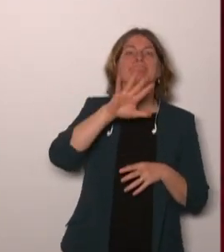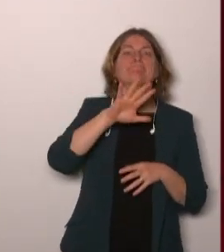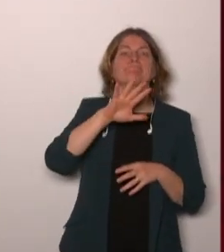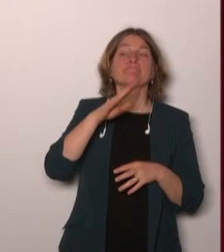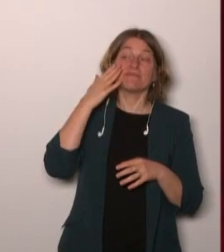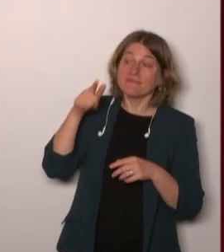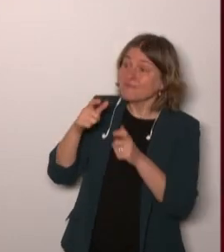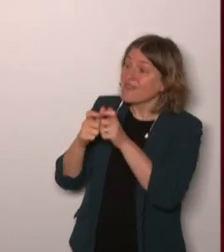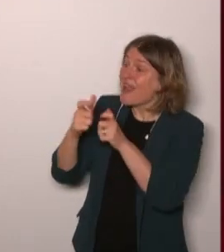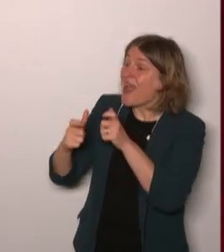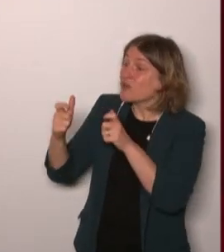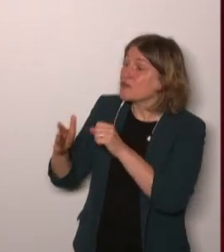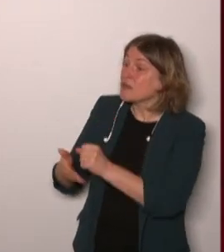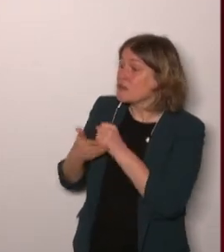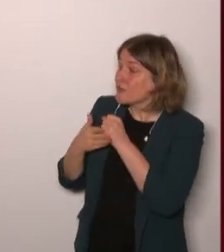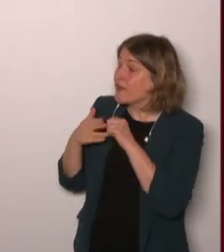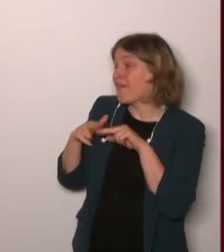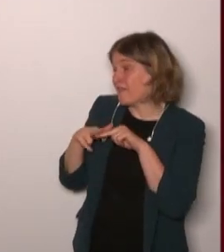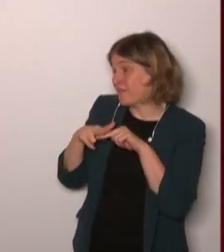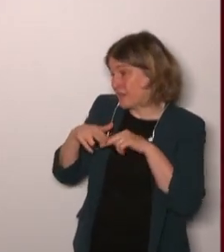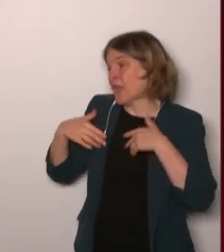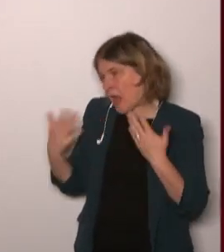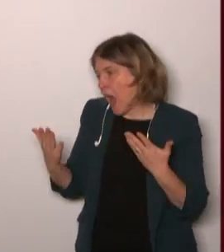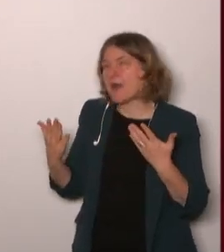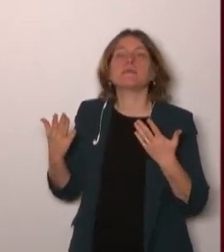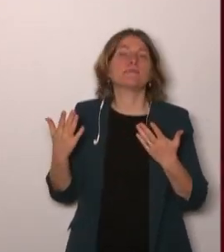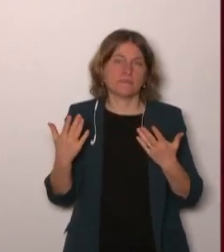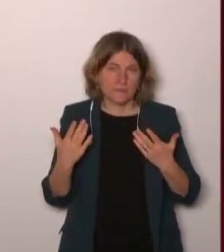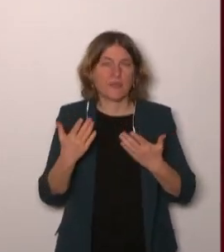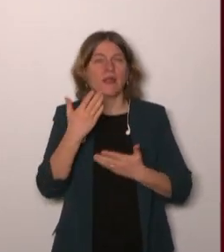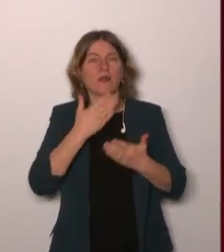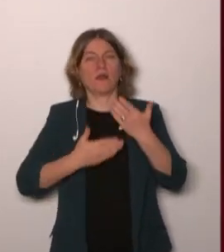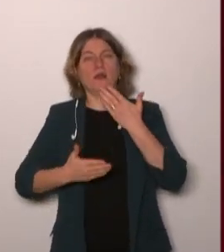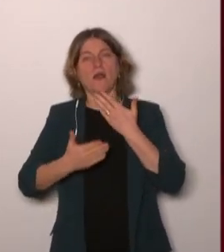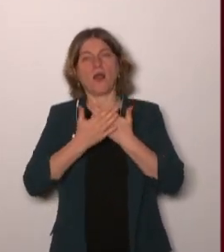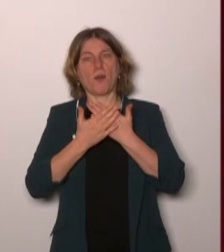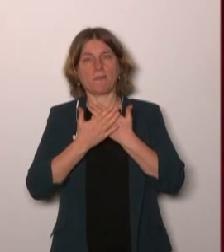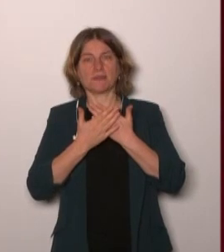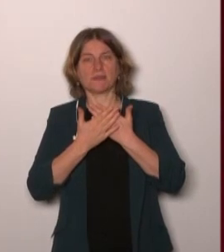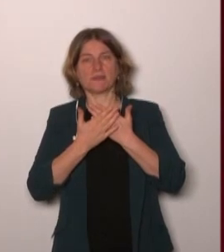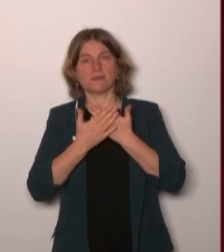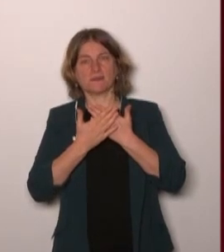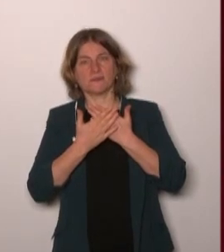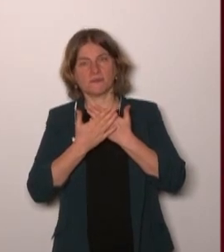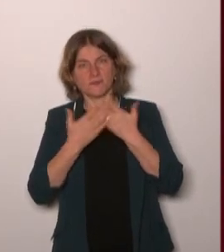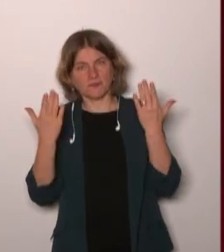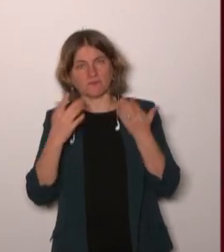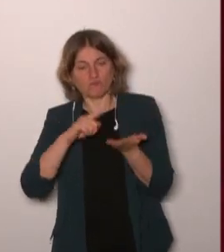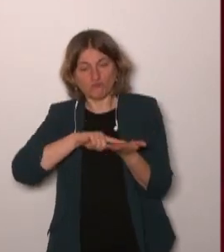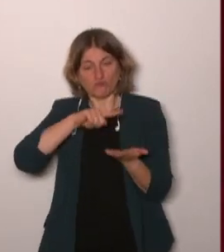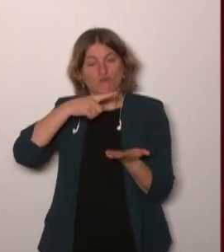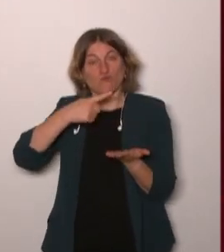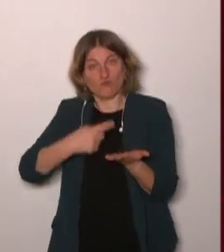'industrie notamment il y aura une un budget je dirais par essai